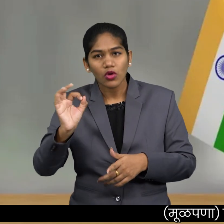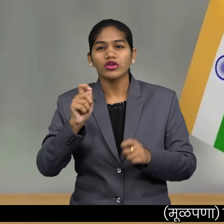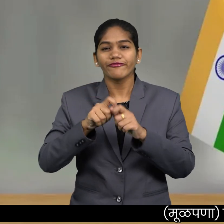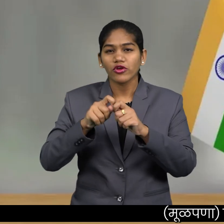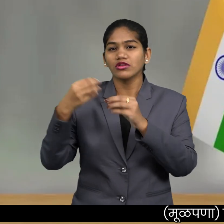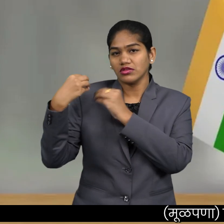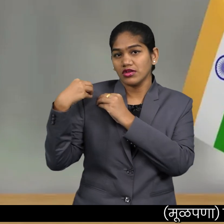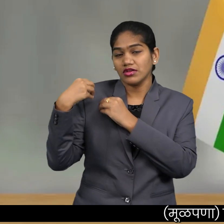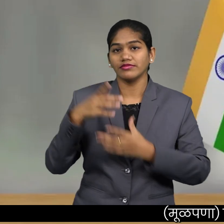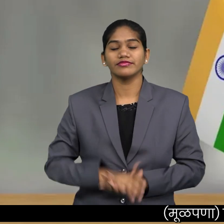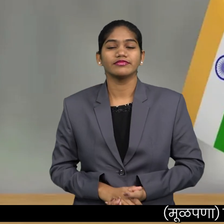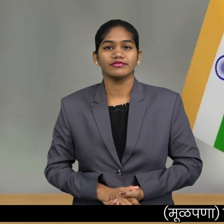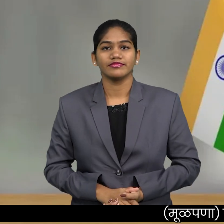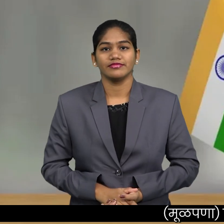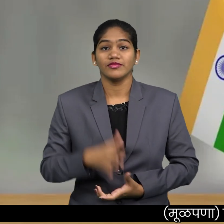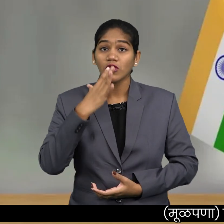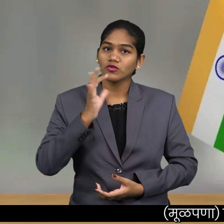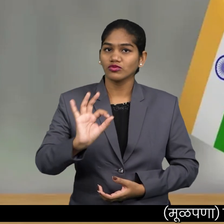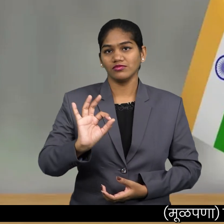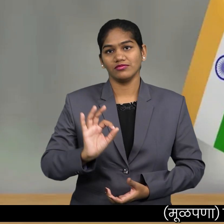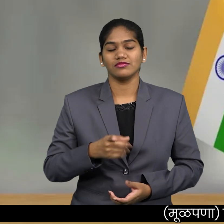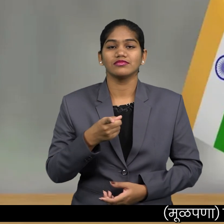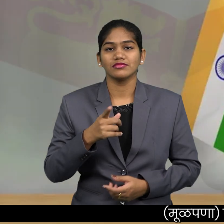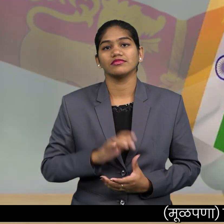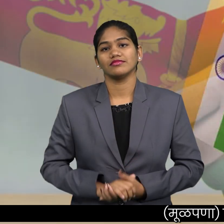मूळपणा एकत्र काम केले आहे.